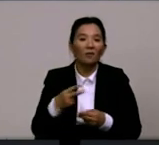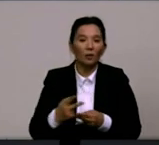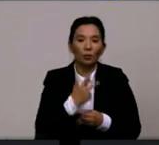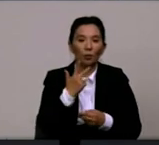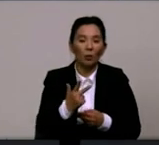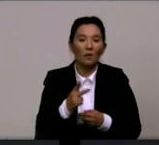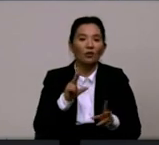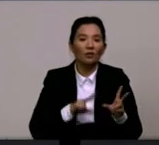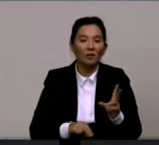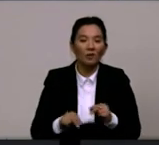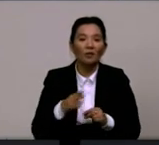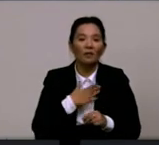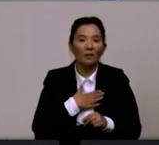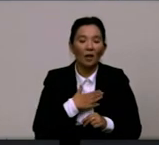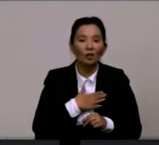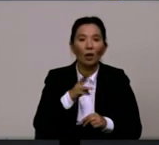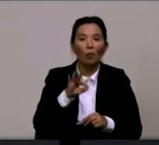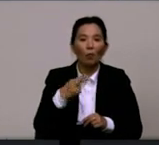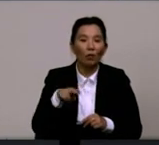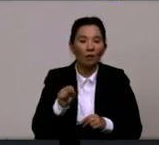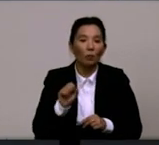3. Значит, наша мода